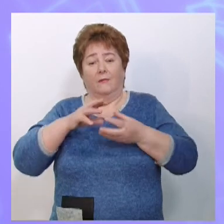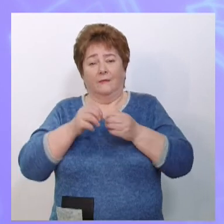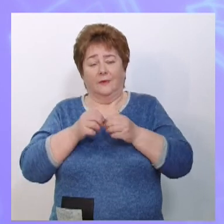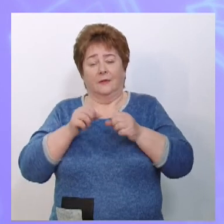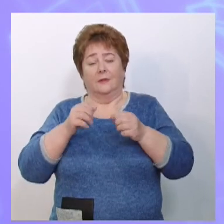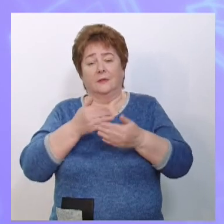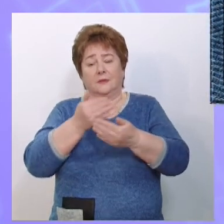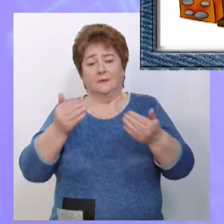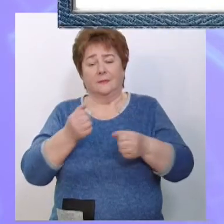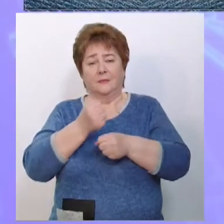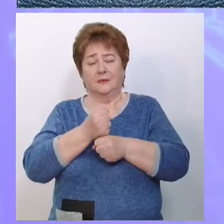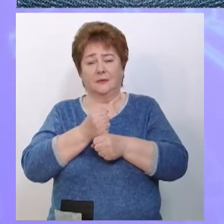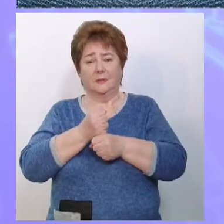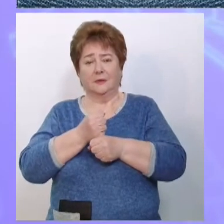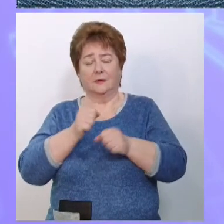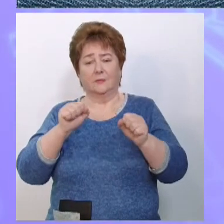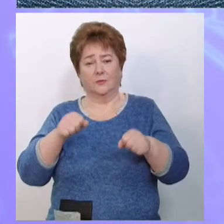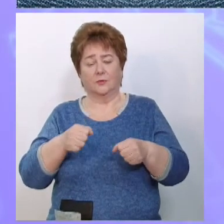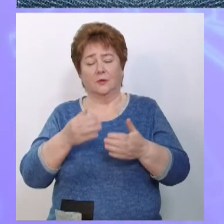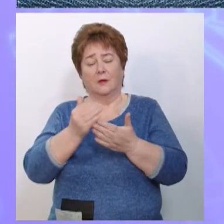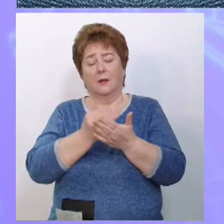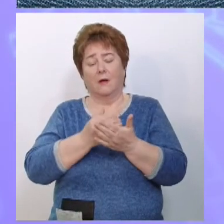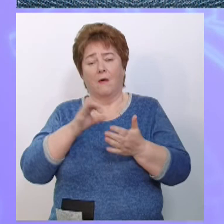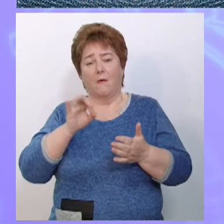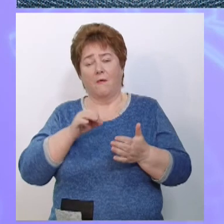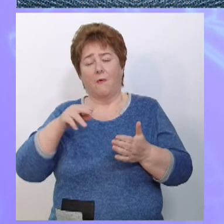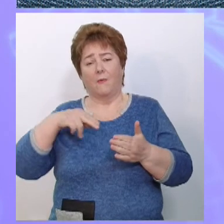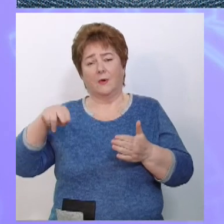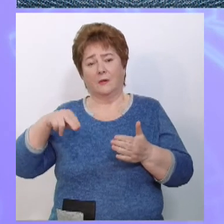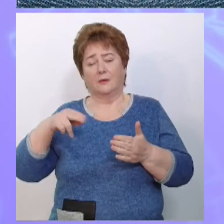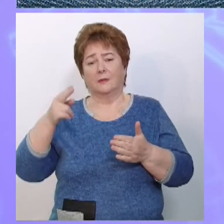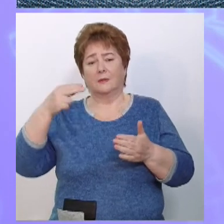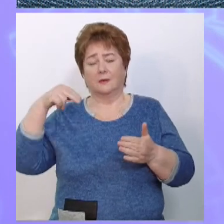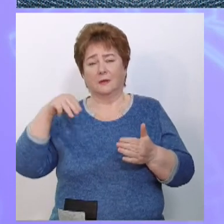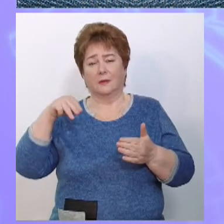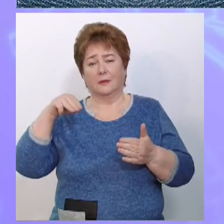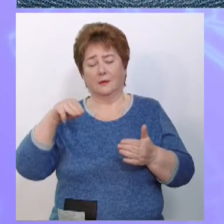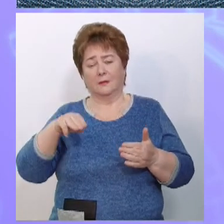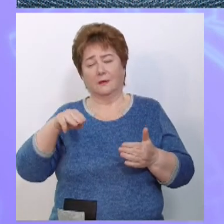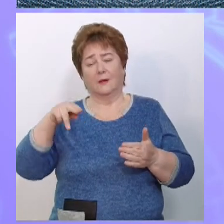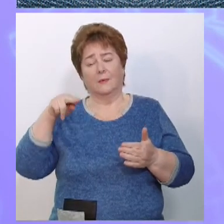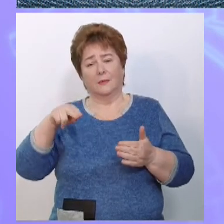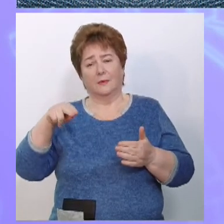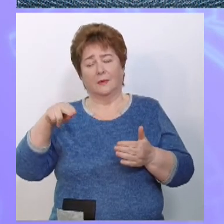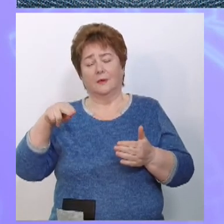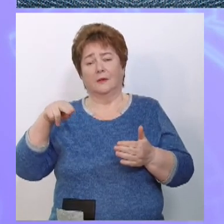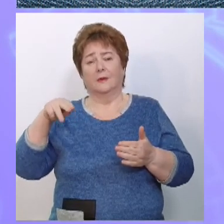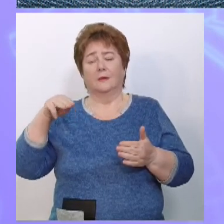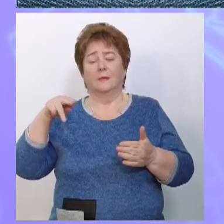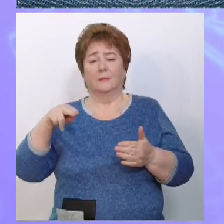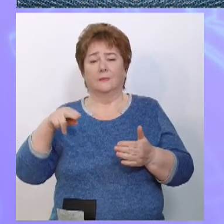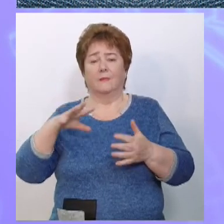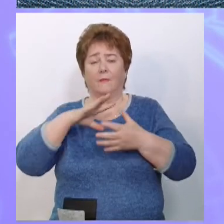какой вывод мы с вами сделали на уроке о прилагательных дательного и творительного падежей